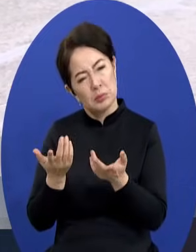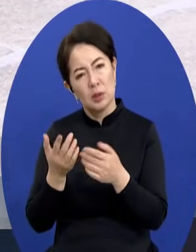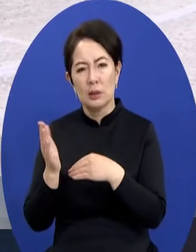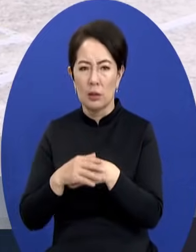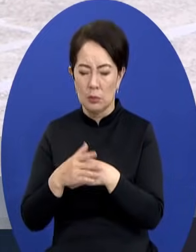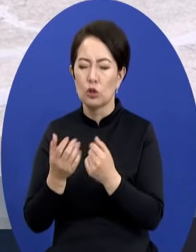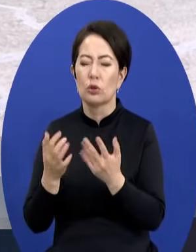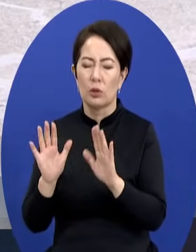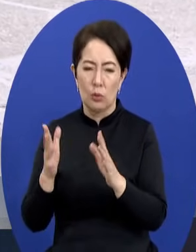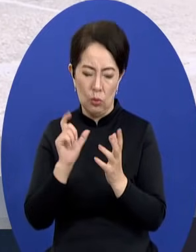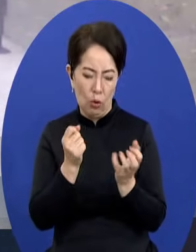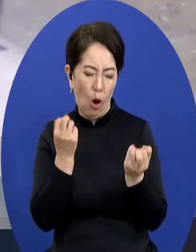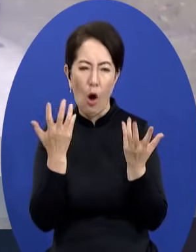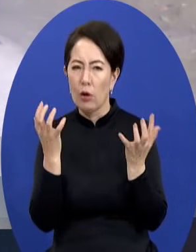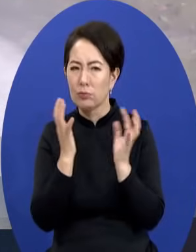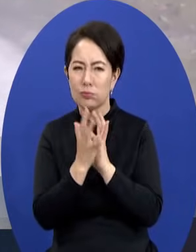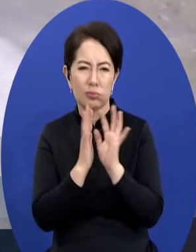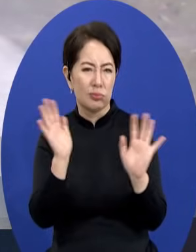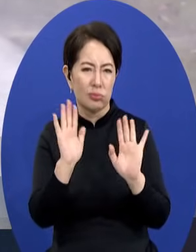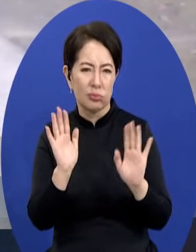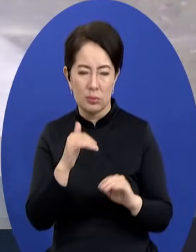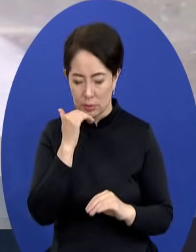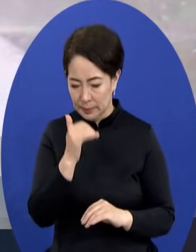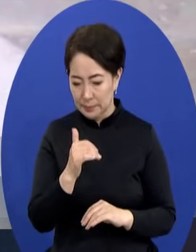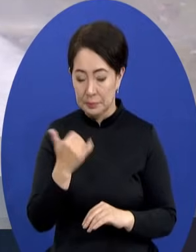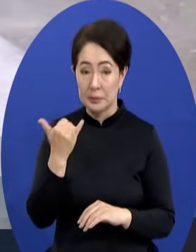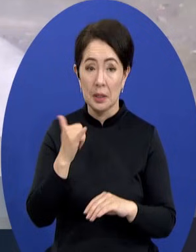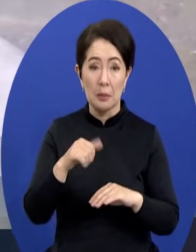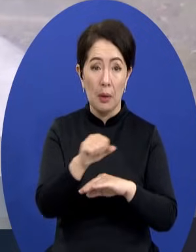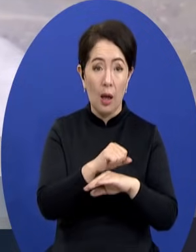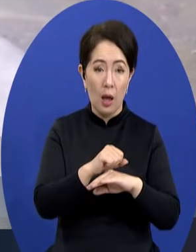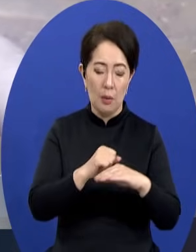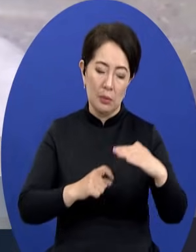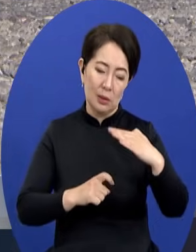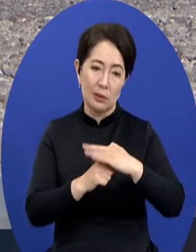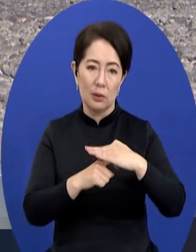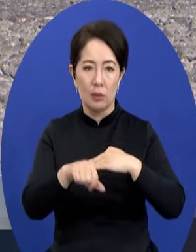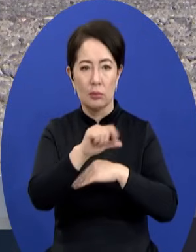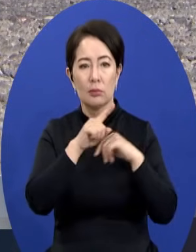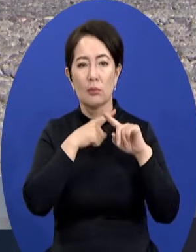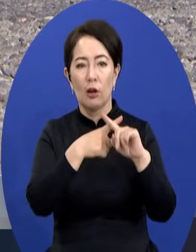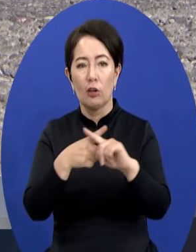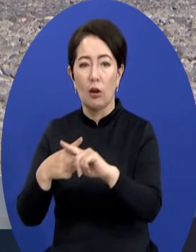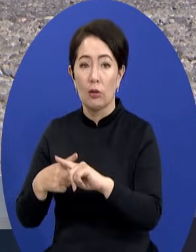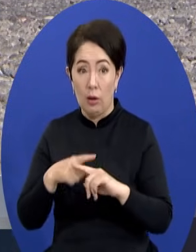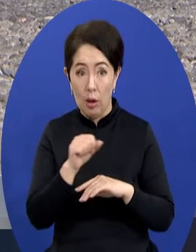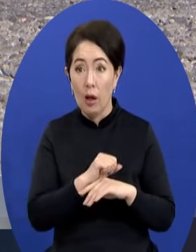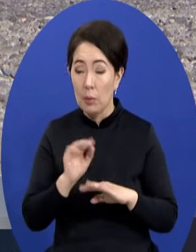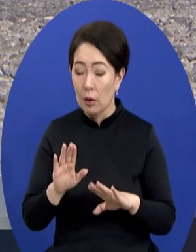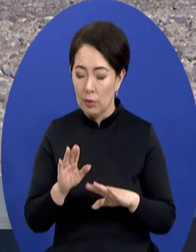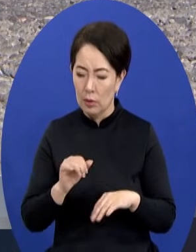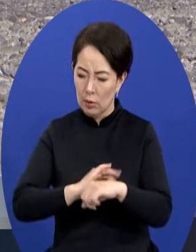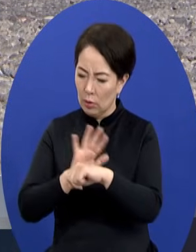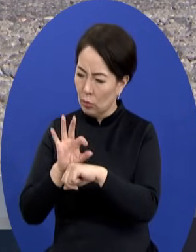алиулах олон хүнтэй газраар явахгүй байхыг зөвлөсөөр байгаа. Түүнчлэн зарим аймаг суманд хөл хөрөө хязгаарлалт тогтоосон хэвээр байгаа. Цар тахлын нөхцөл